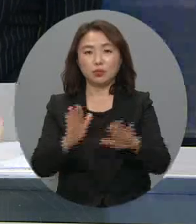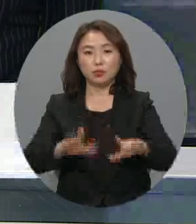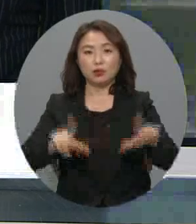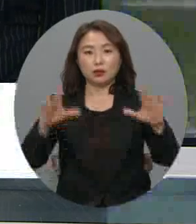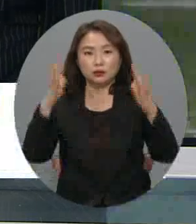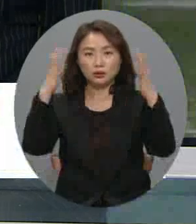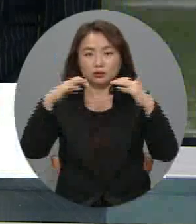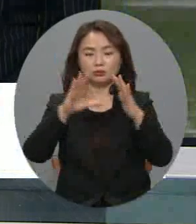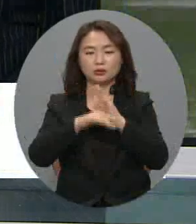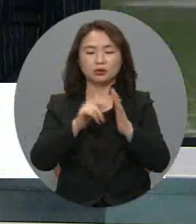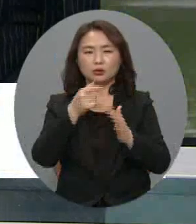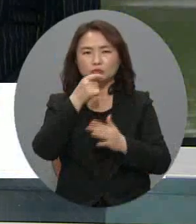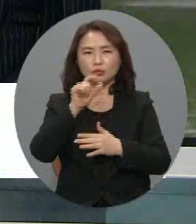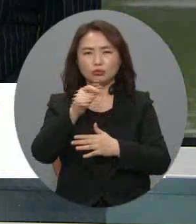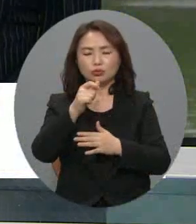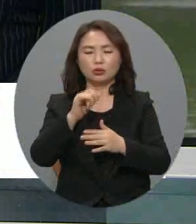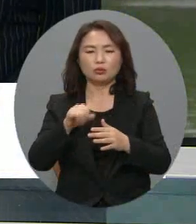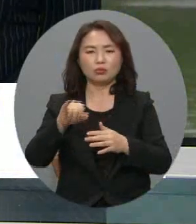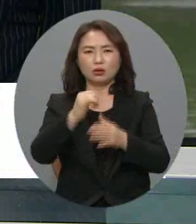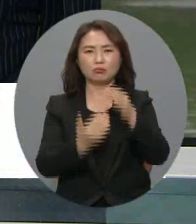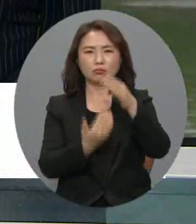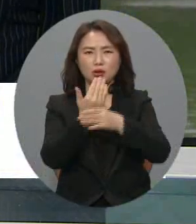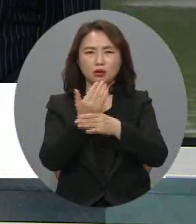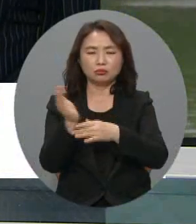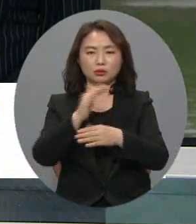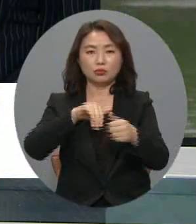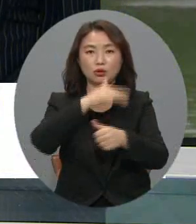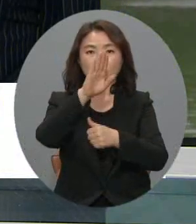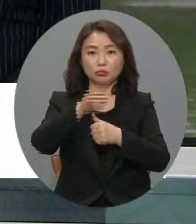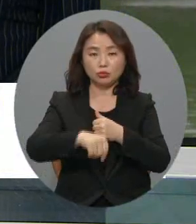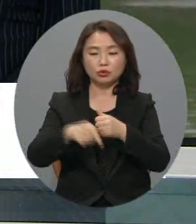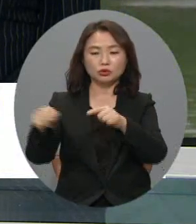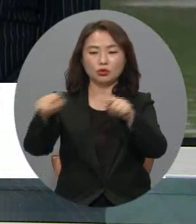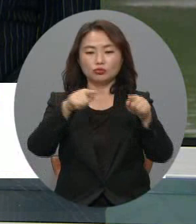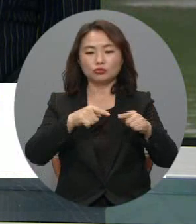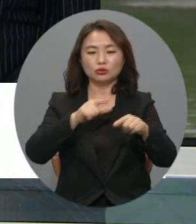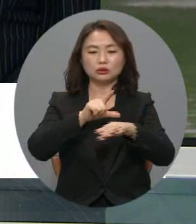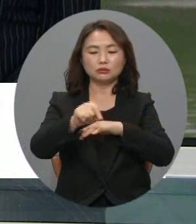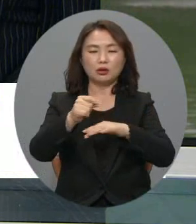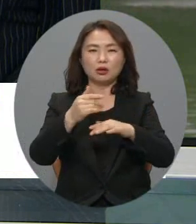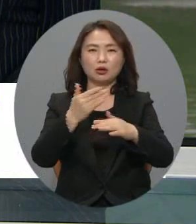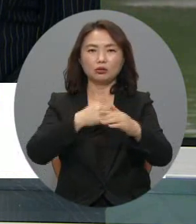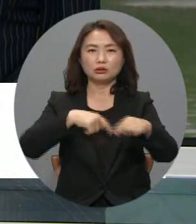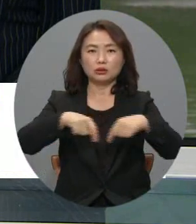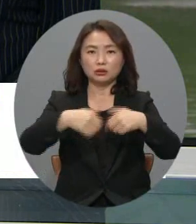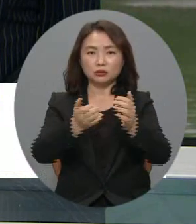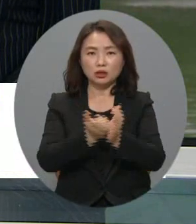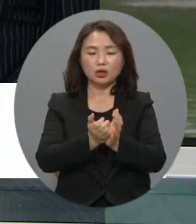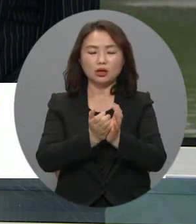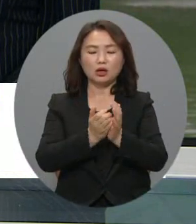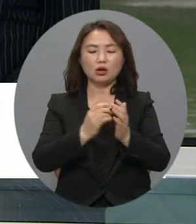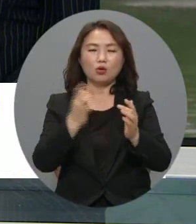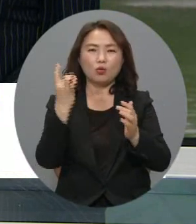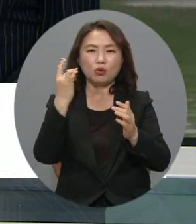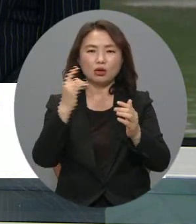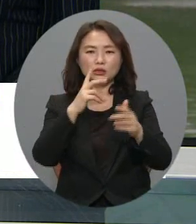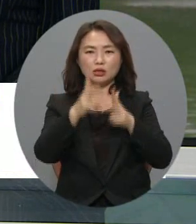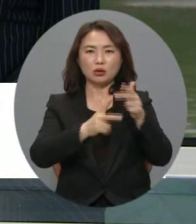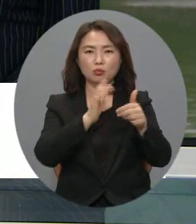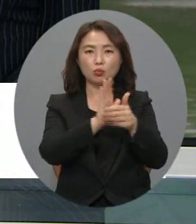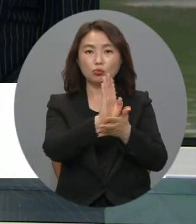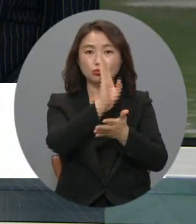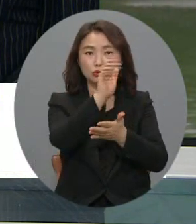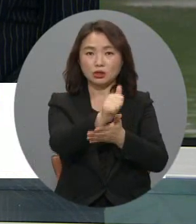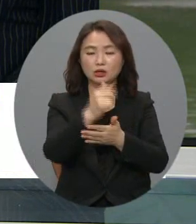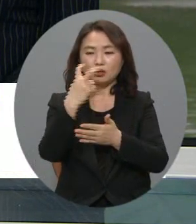올해 여름 수돗물 유충 사태가 터지고 나서 환경부가 전국의 지자체에 보통 상수사업본부장이 맡는 수도시설